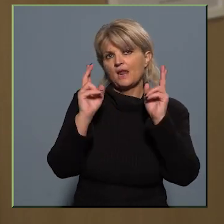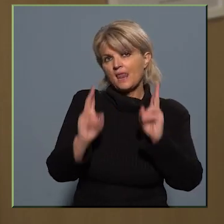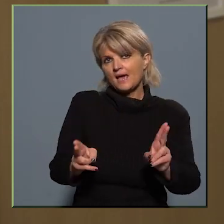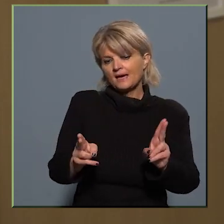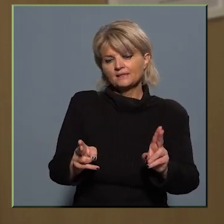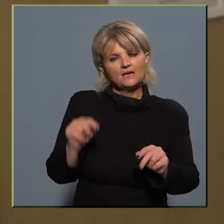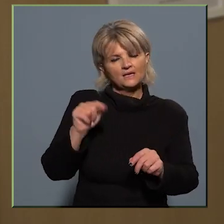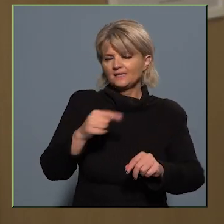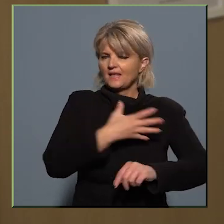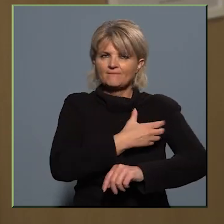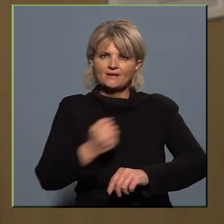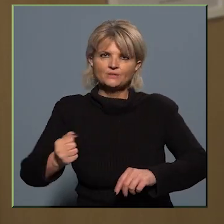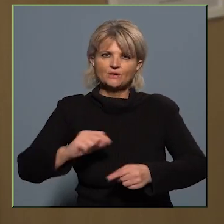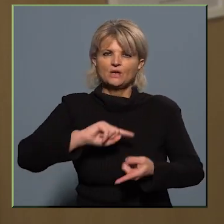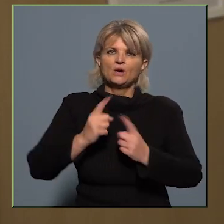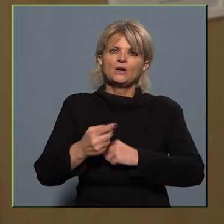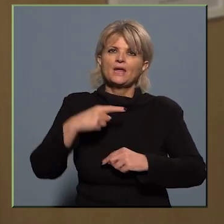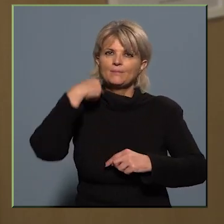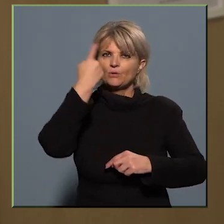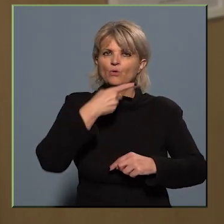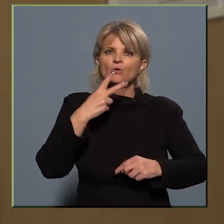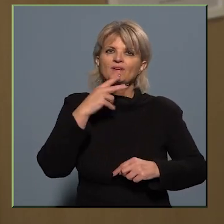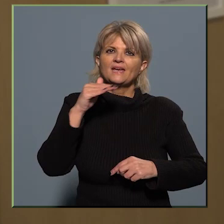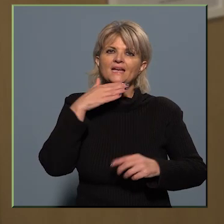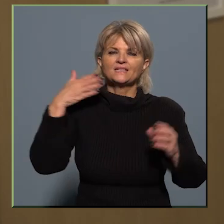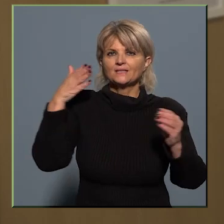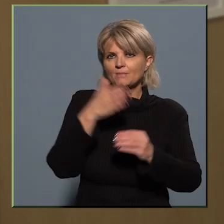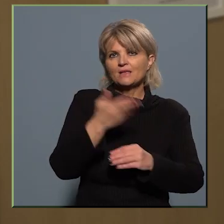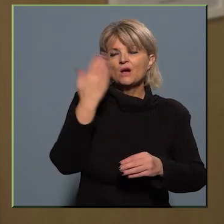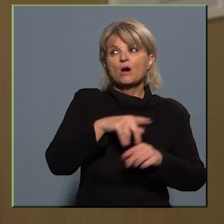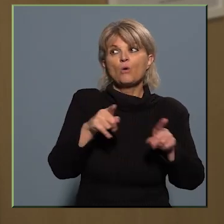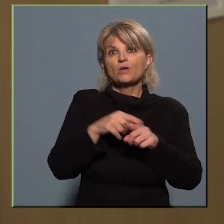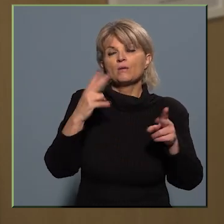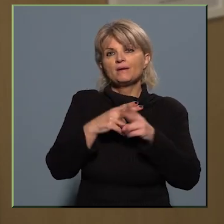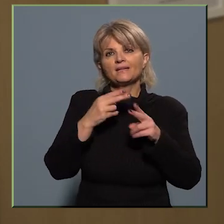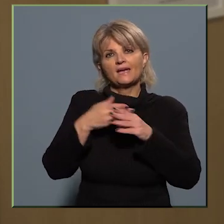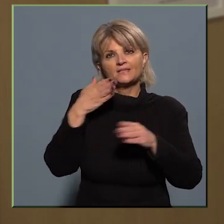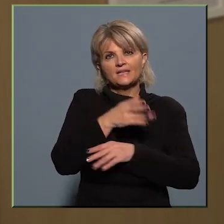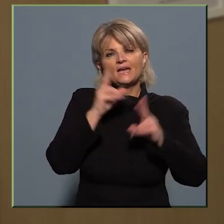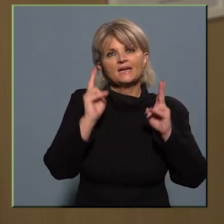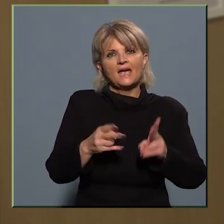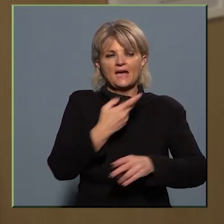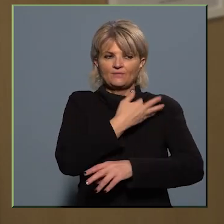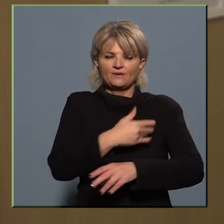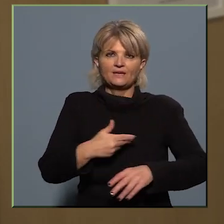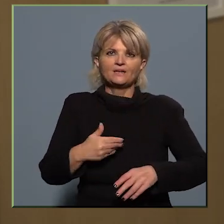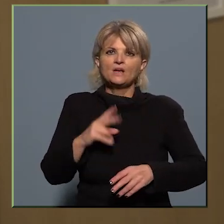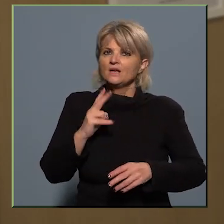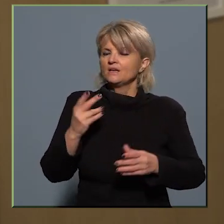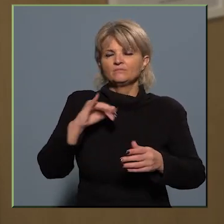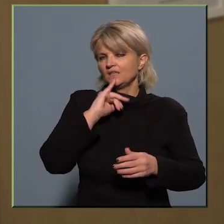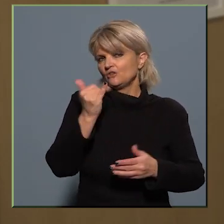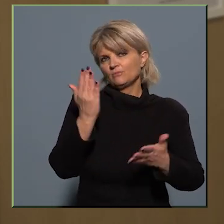nem itt veszünk le, hanem ilyen esetben az OVS-hez kell fordulni. Tehát, hogyha olyan beteghez kell vér, akinek valamilyen oknál fogva nem találunk